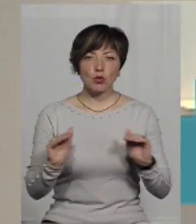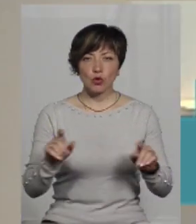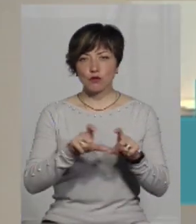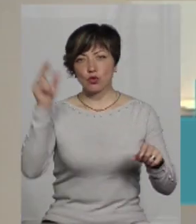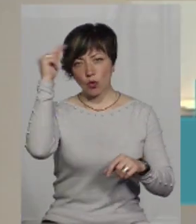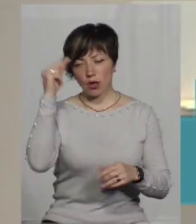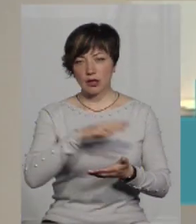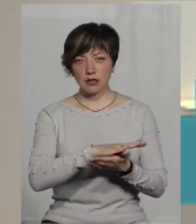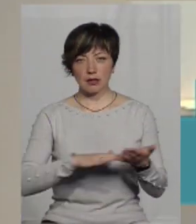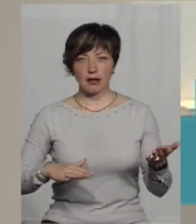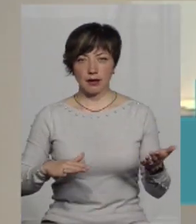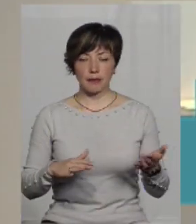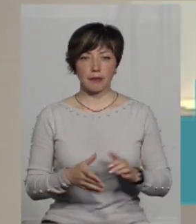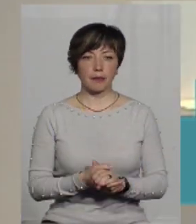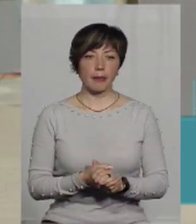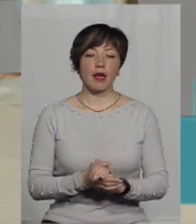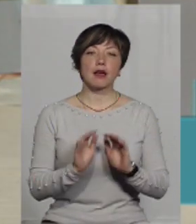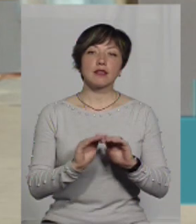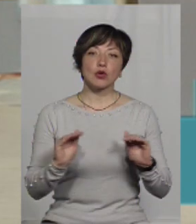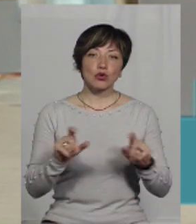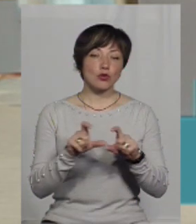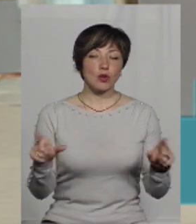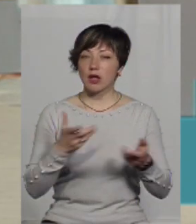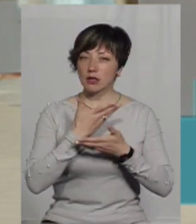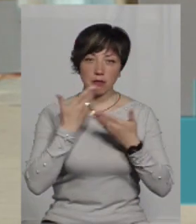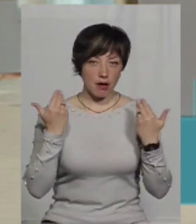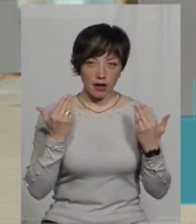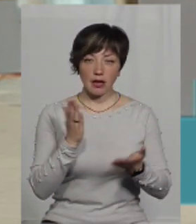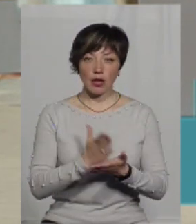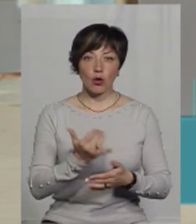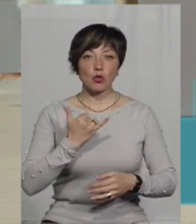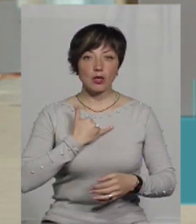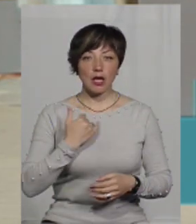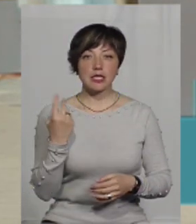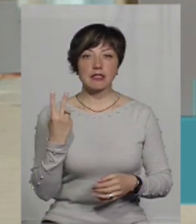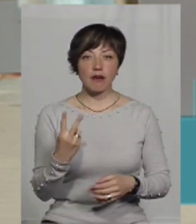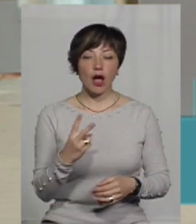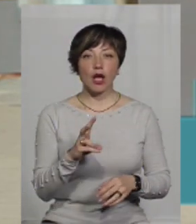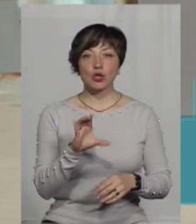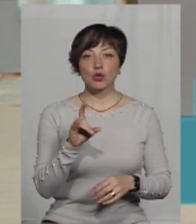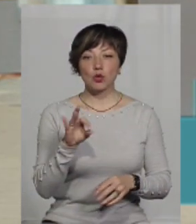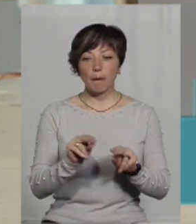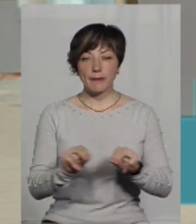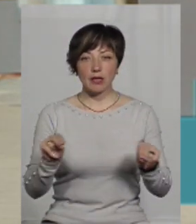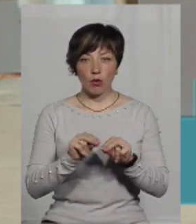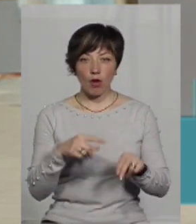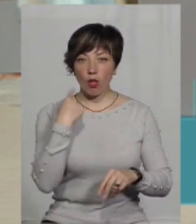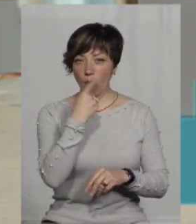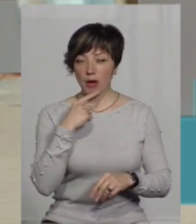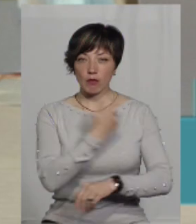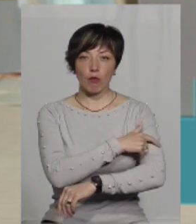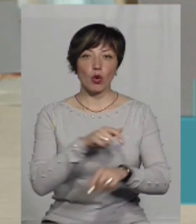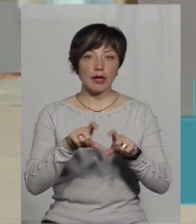садочках, у школах і так далі? Попрошу, садочка, пані, в школах немає, а є у нас один сурдопедагог і логопед